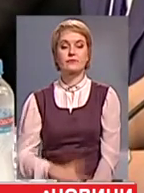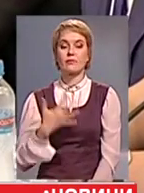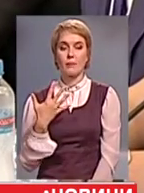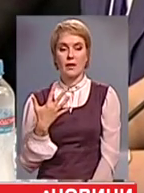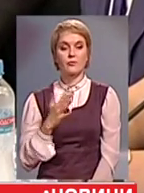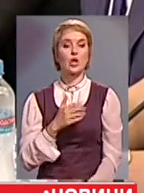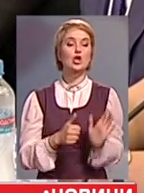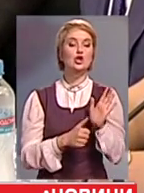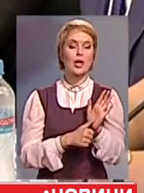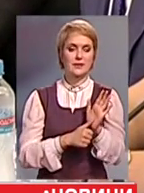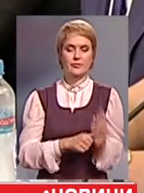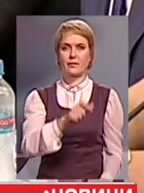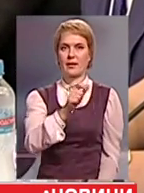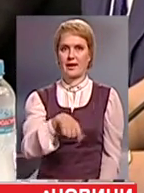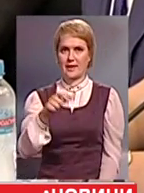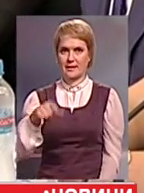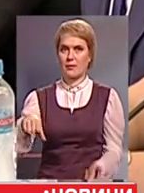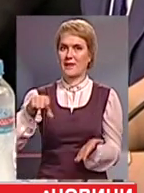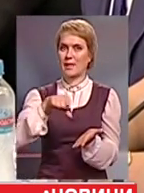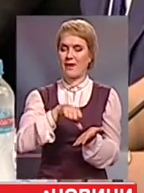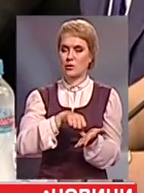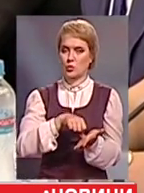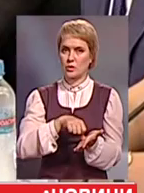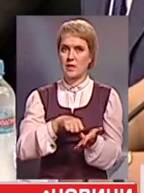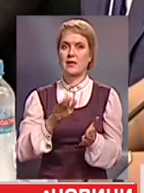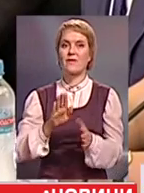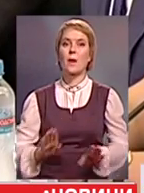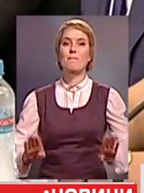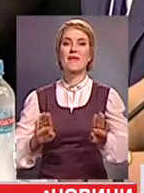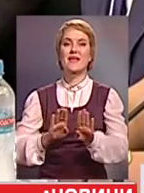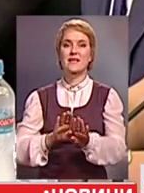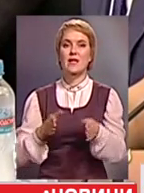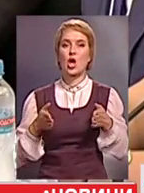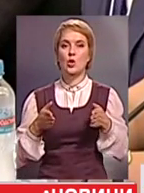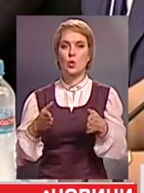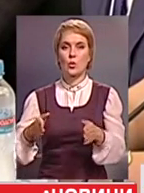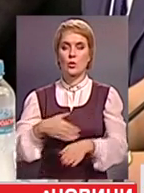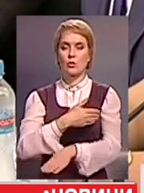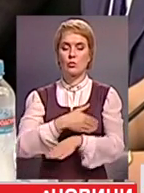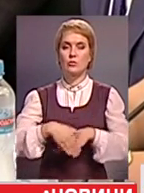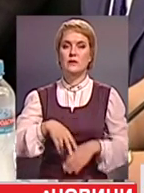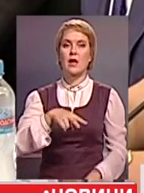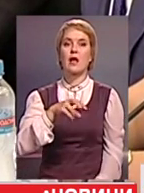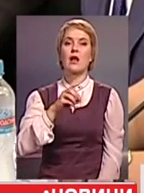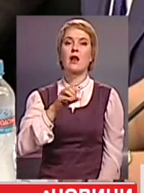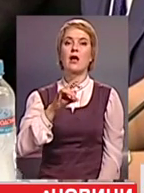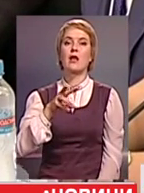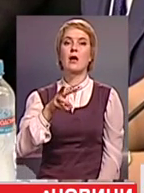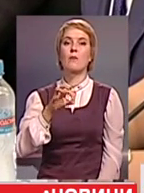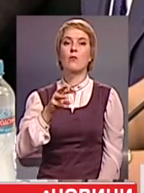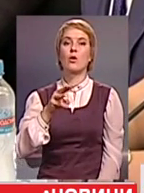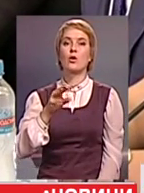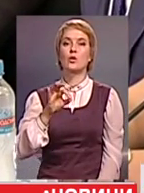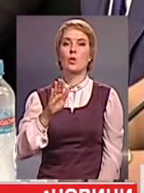шестеро ліц, приймавших участь в перекритті дороги по вулиці Лермонтова. Со стороны